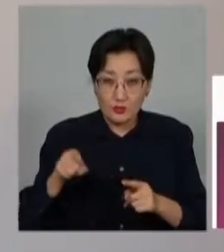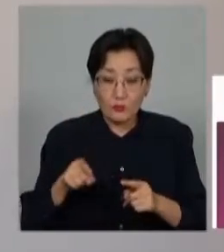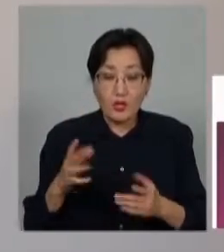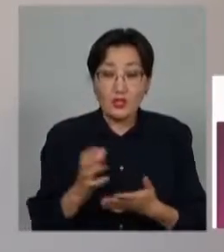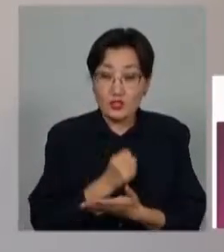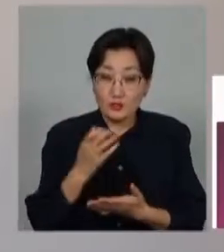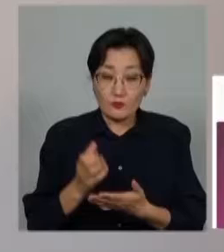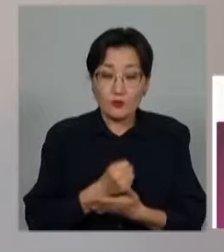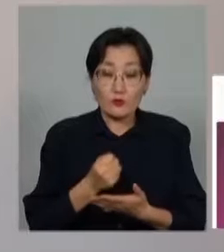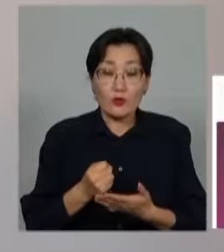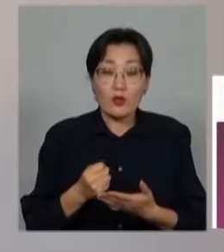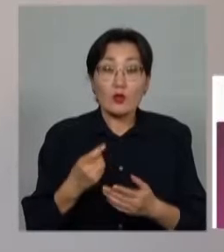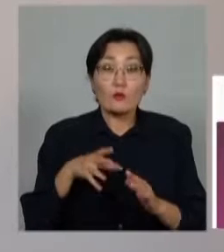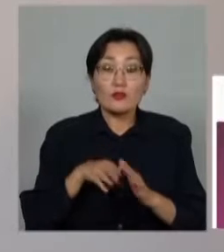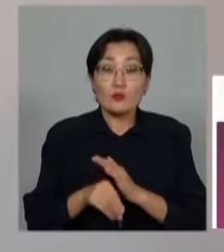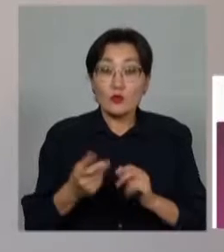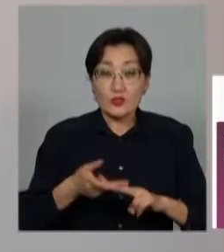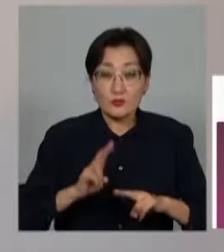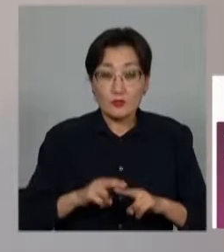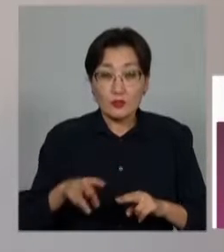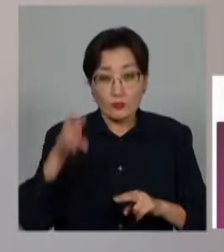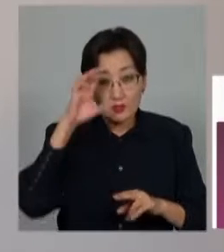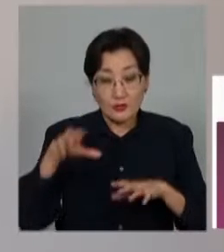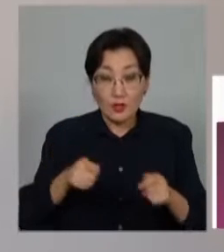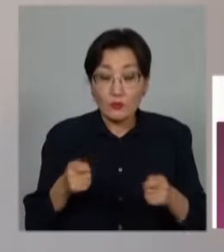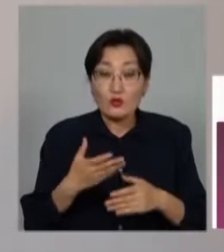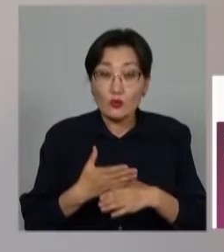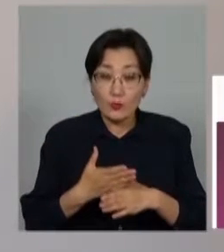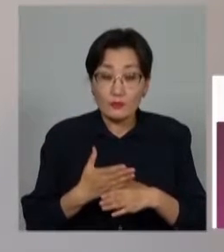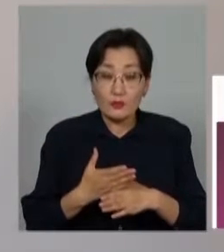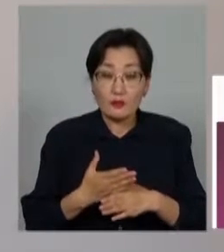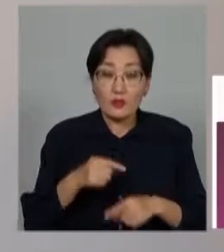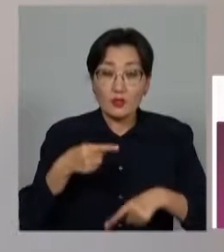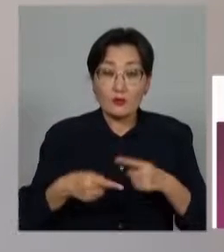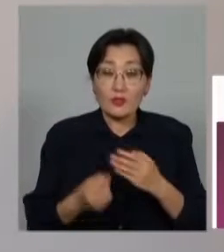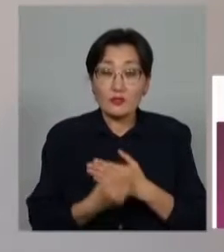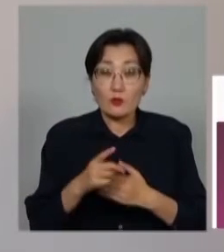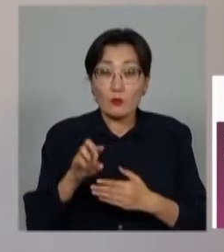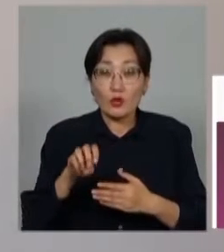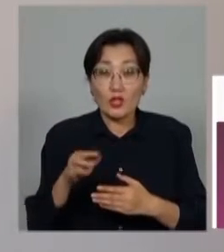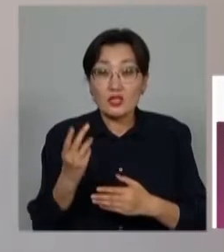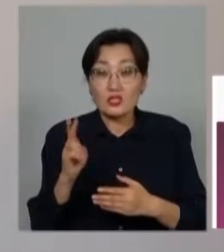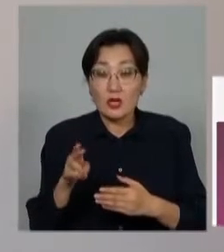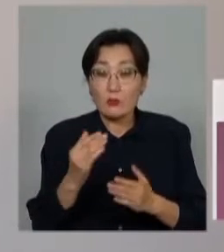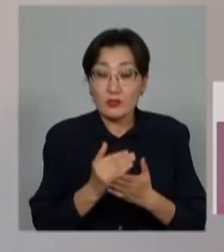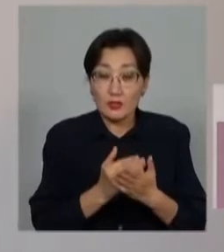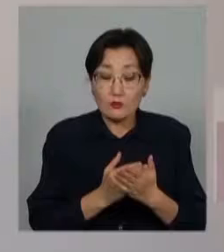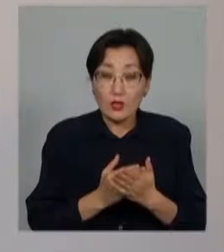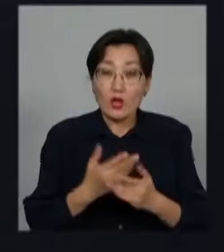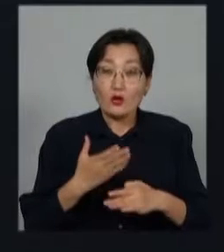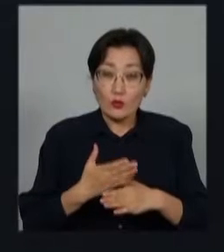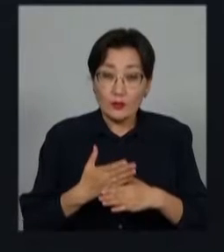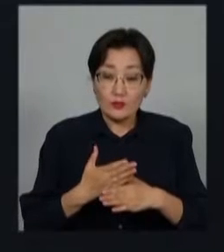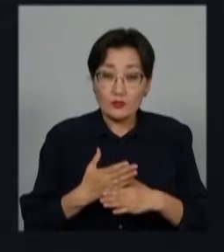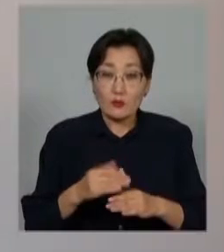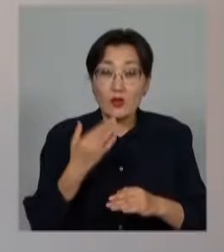жеткен жетістіктеріміздің бірі ол осы елбасымыздың арқасында пайда болған болашақ бағдарламасының арқасы деп